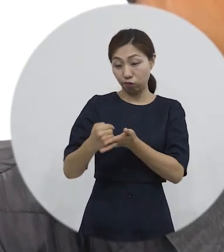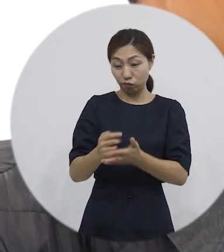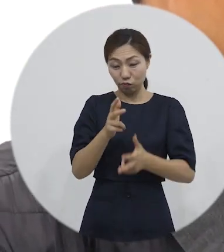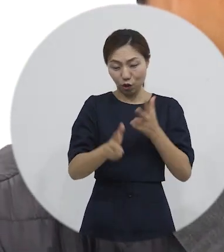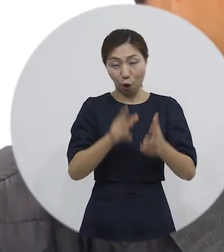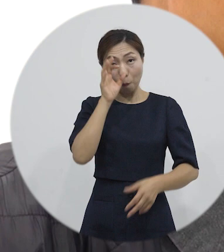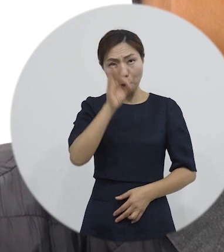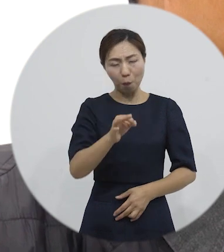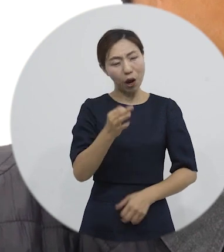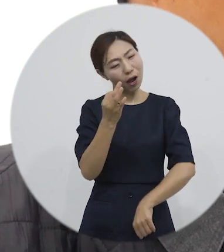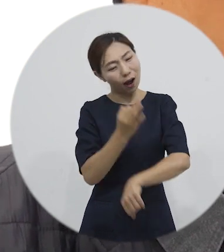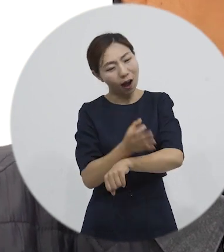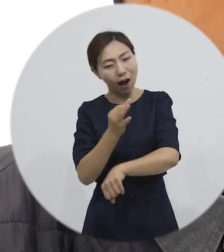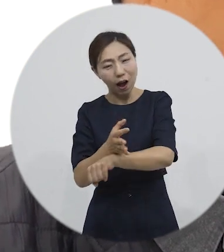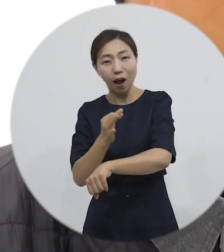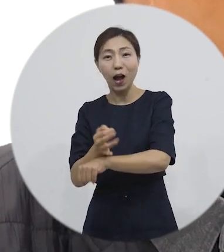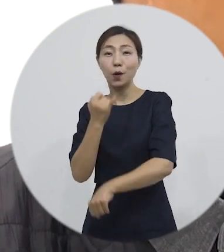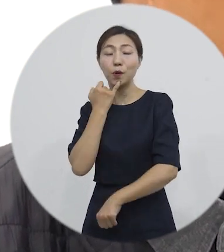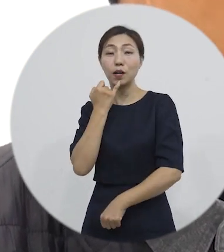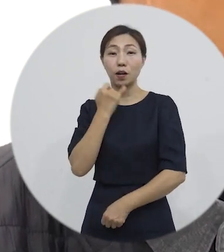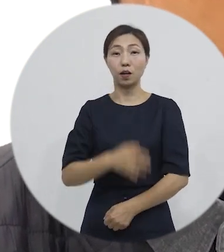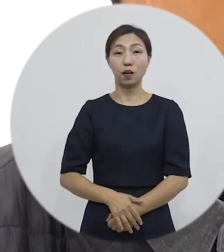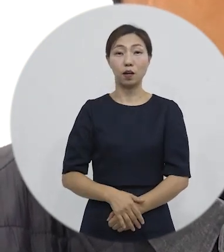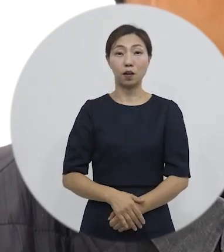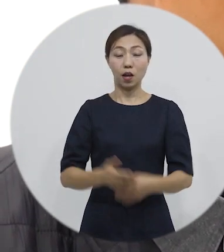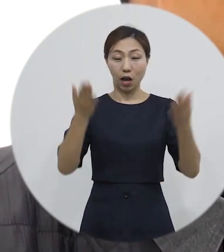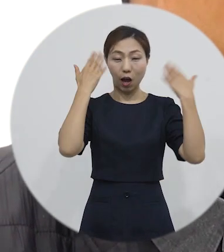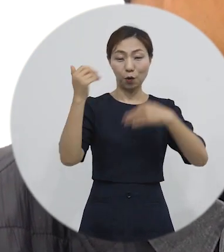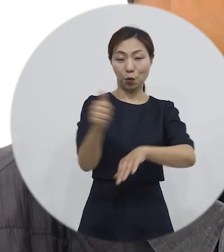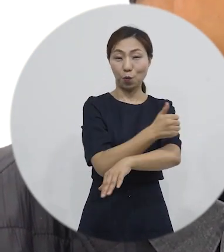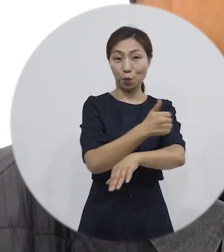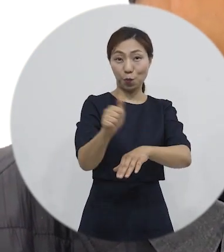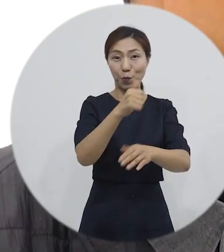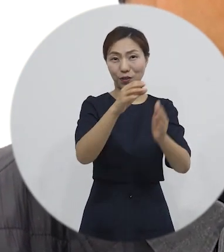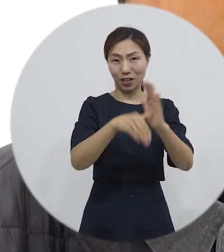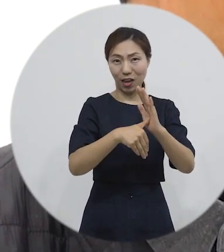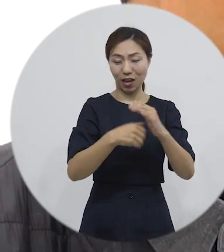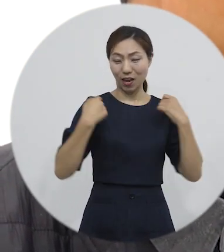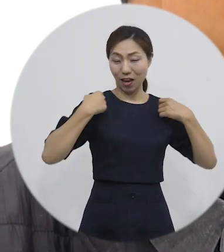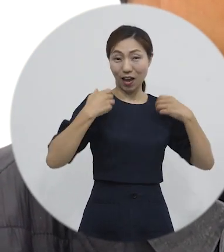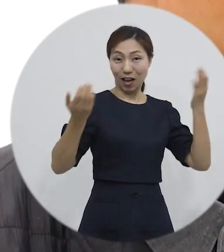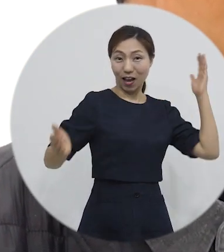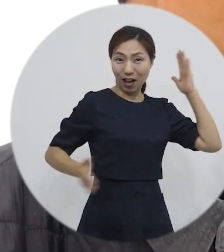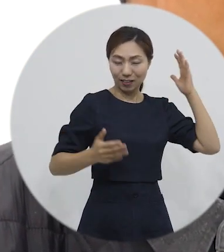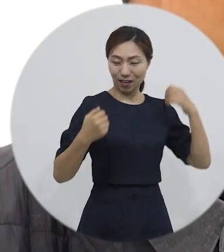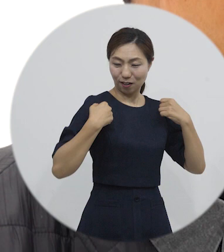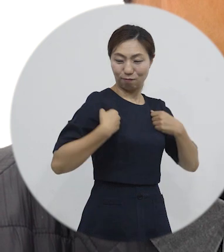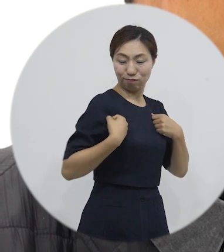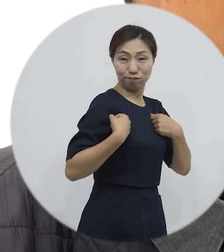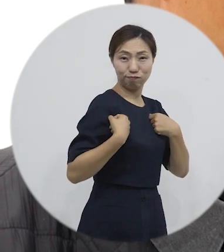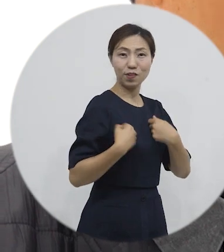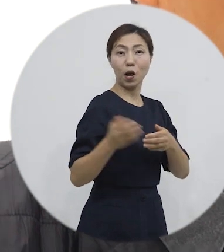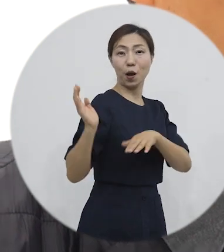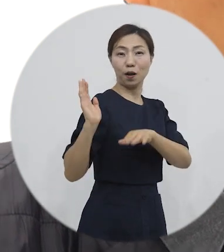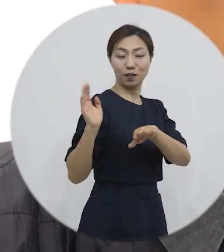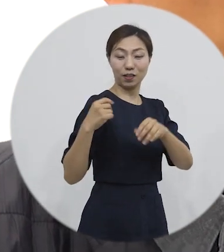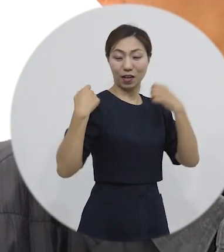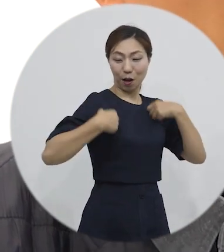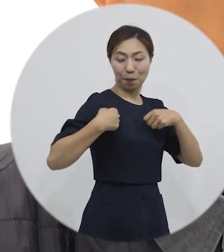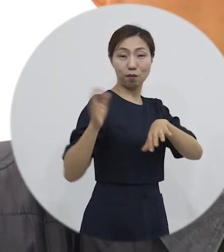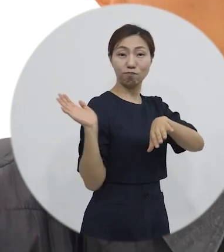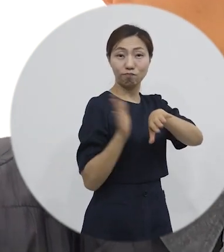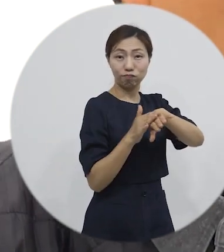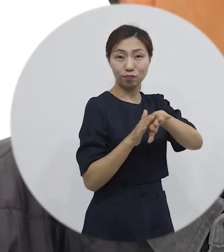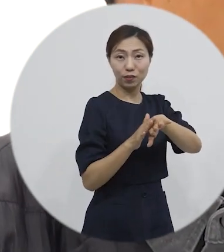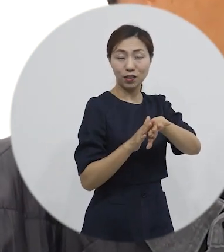사업들을 보면 이제 되게 간단한 것들 되게 많아요. 이를테면 등하굣길에 교통안전 옐로카드 부착. 요것도 이제 참여예산 사업 우수 사례로